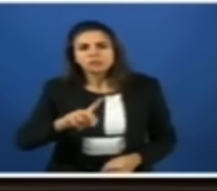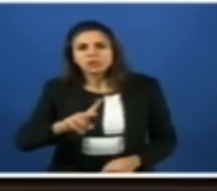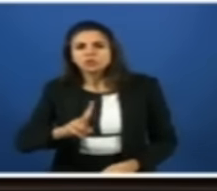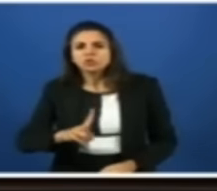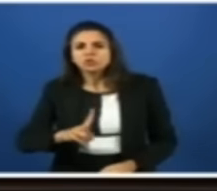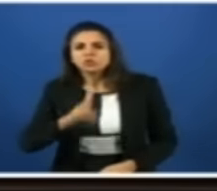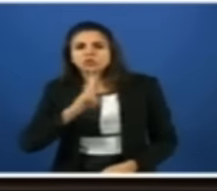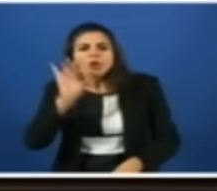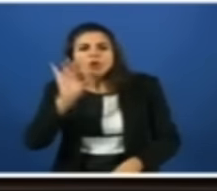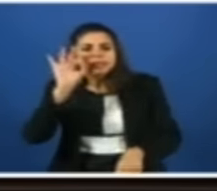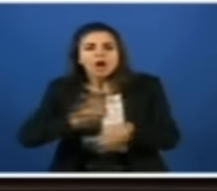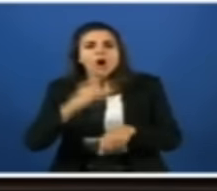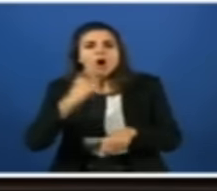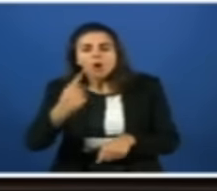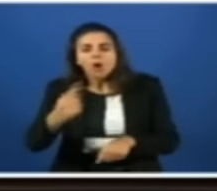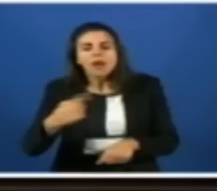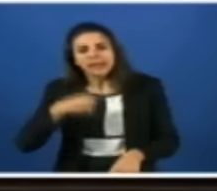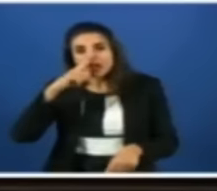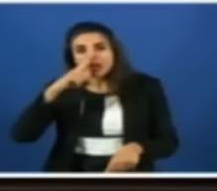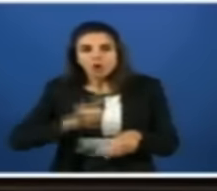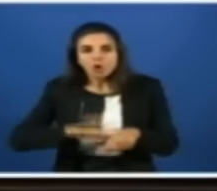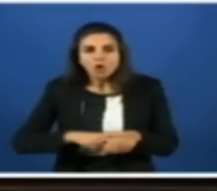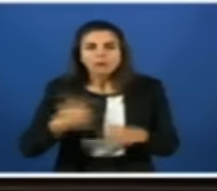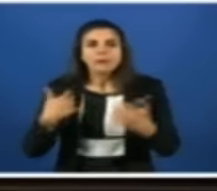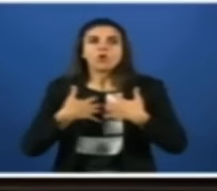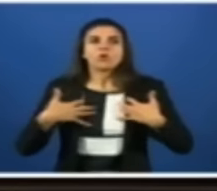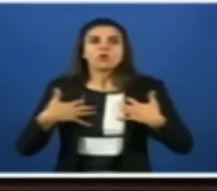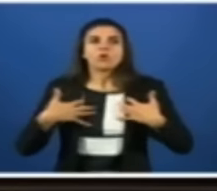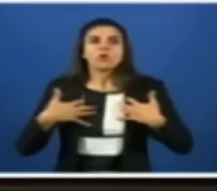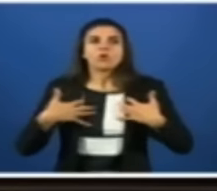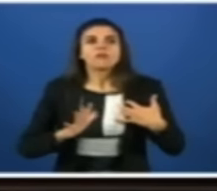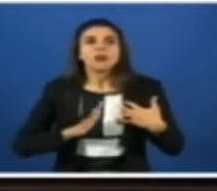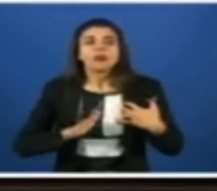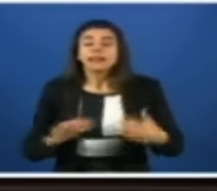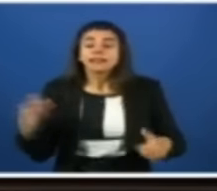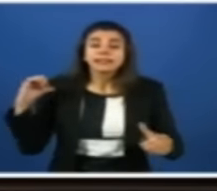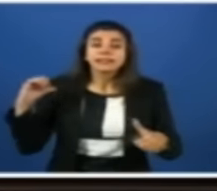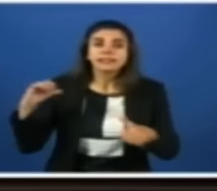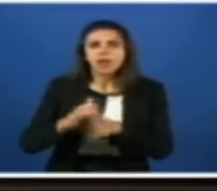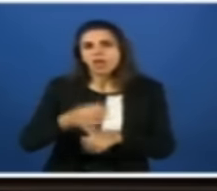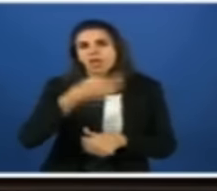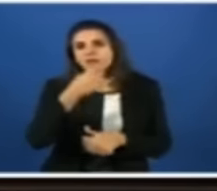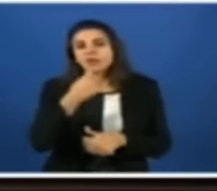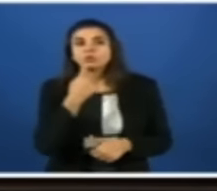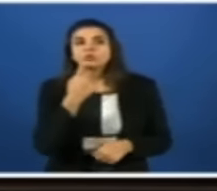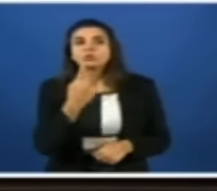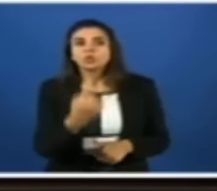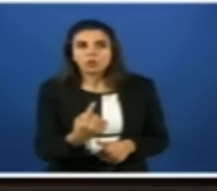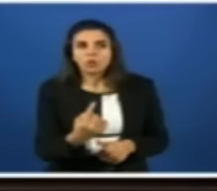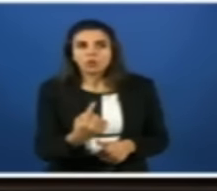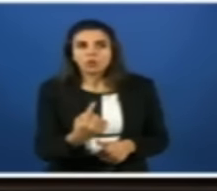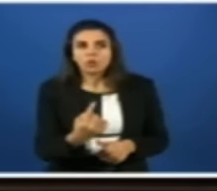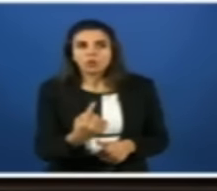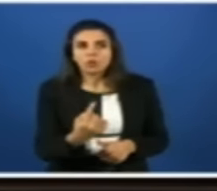kadar inanıyorum, güveniyorum ve bir kez daha ifade ediyorum ki